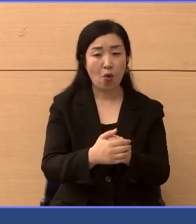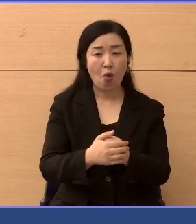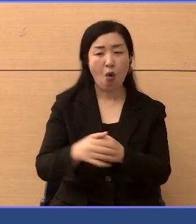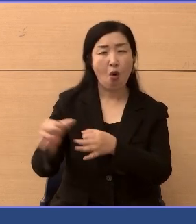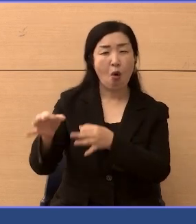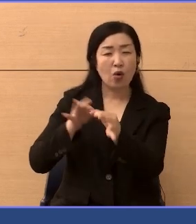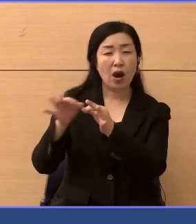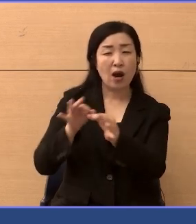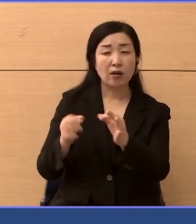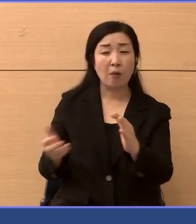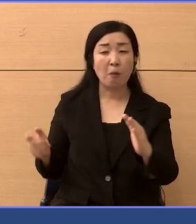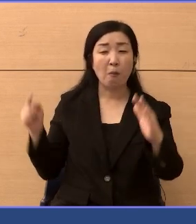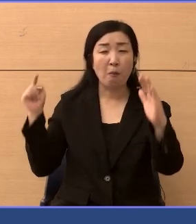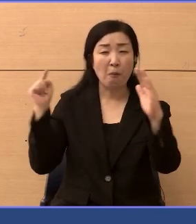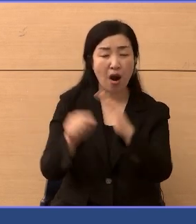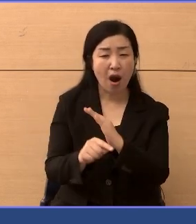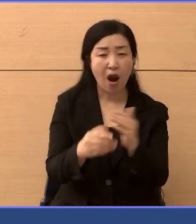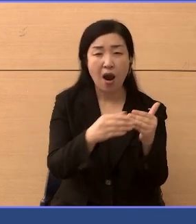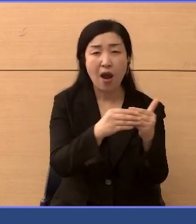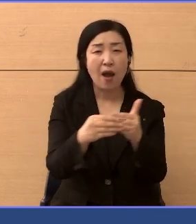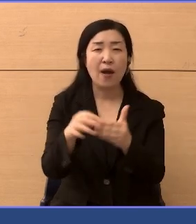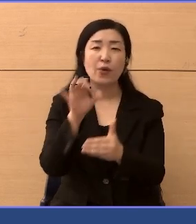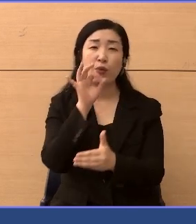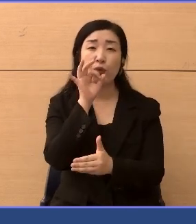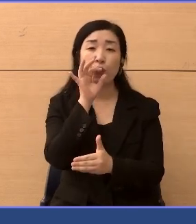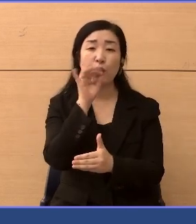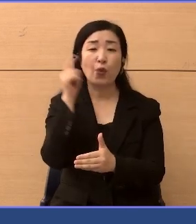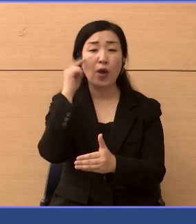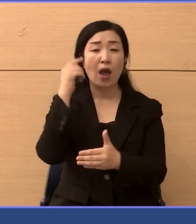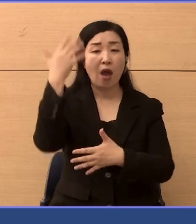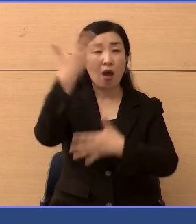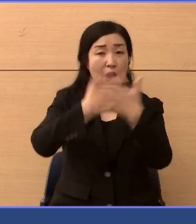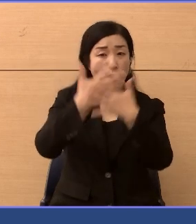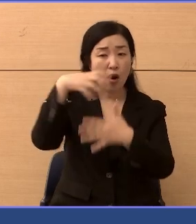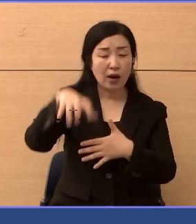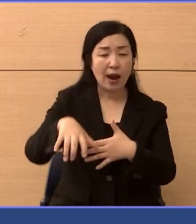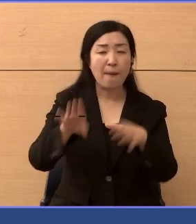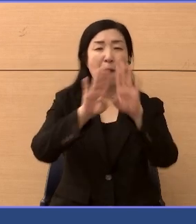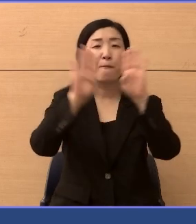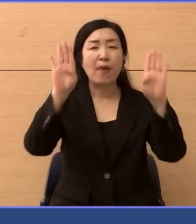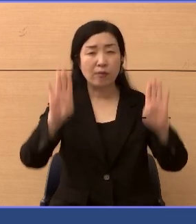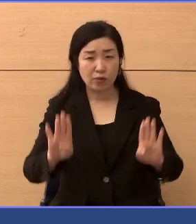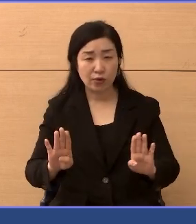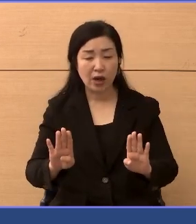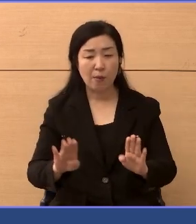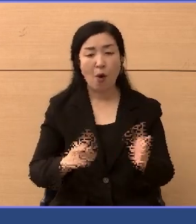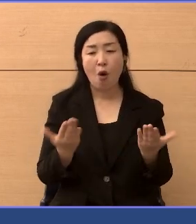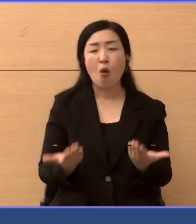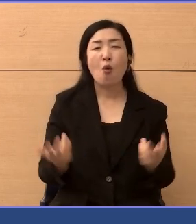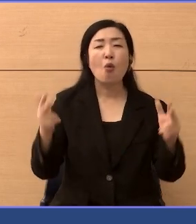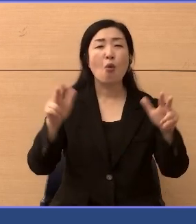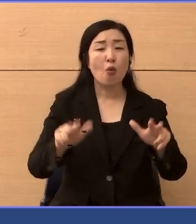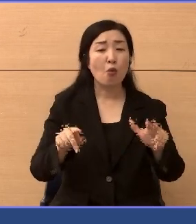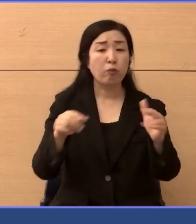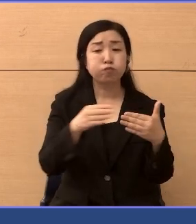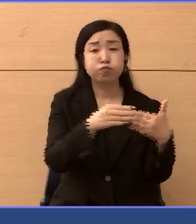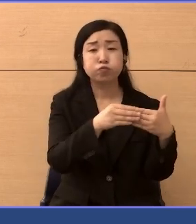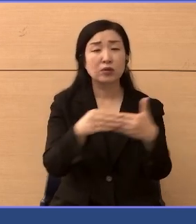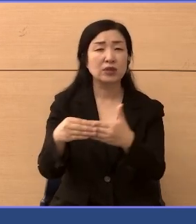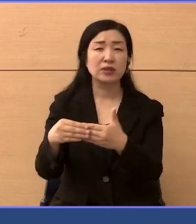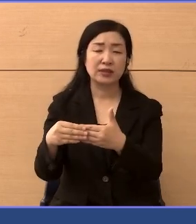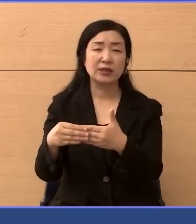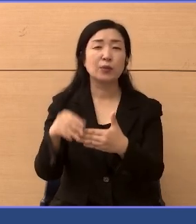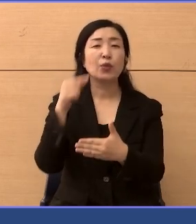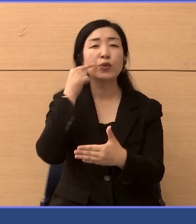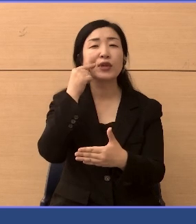쇼핑몰이라든가 the 이런 child 곳에 to a 아이를 데려가지 cinema 않을 수 or a 있습니다. museum or 극장이라든가 the 또는 park. 박물관, And 공원 이런 데 these 데려가지 않을 are 경우가